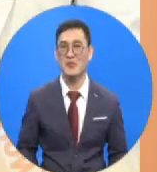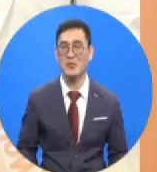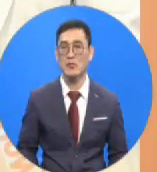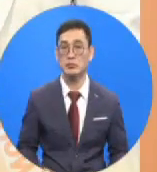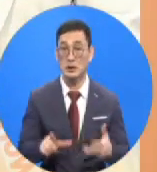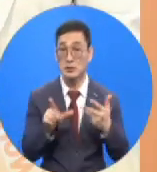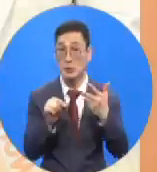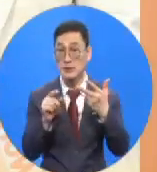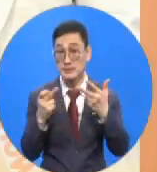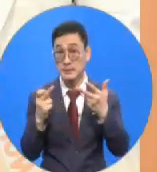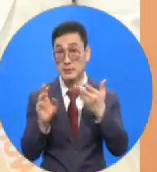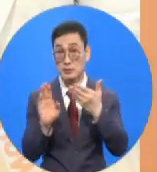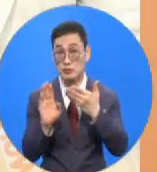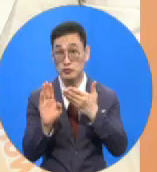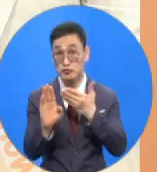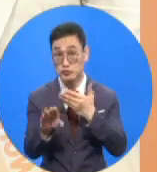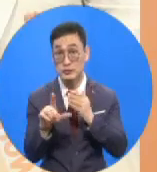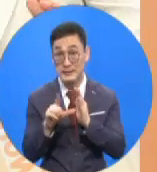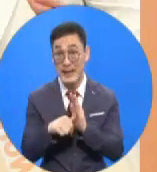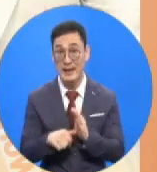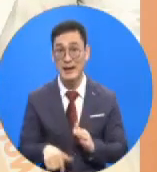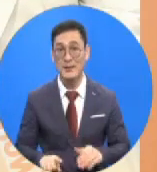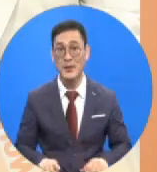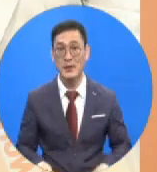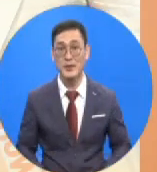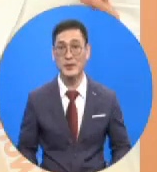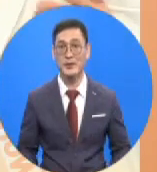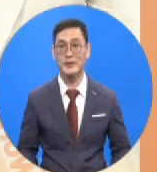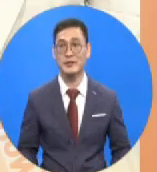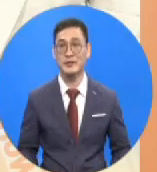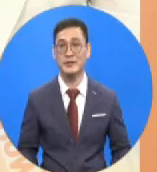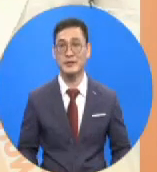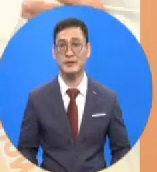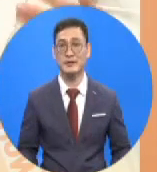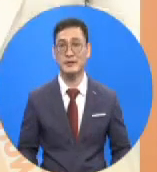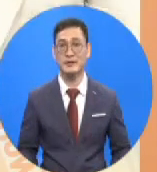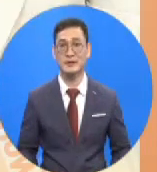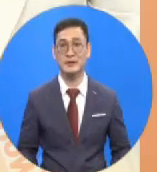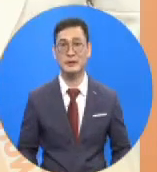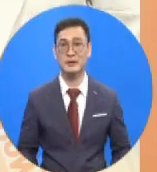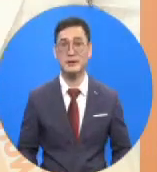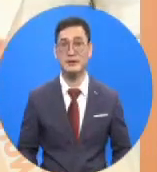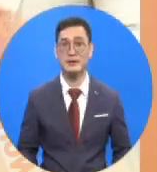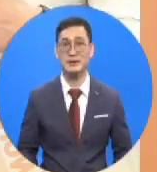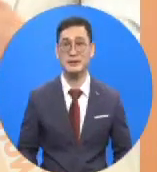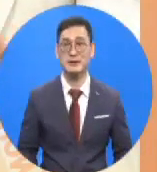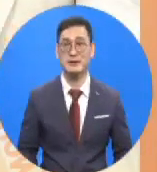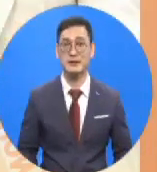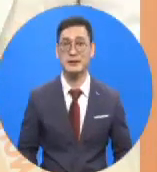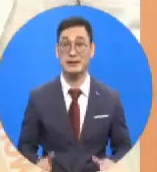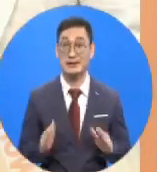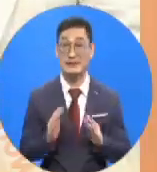10일 아 구속한 대 층에서는 입법을 통해서 향후 에 다주택 차가 조정돼 에게서 주택을 중요 하게 되면